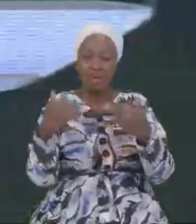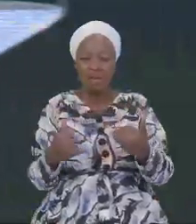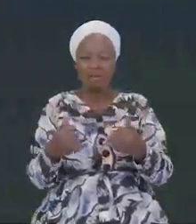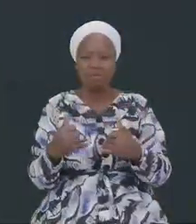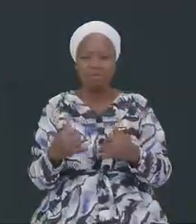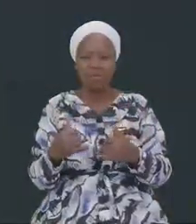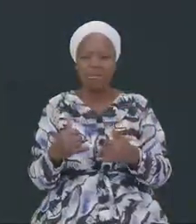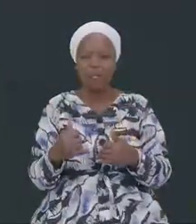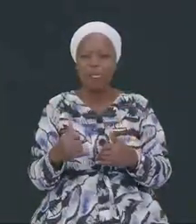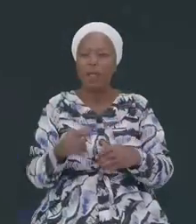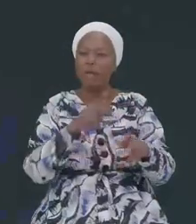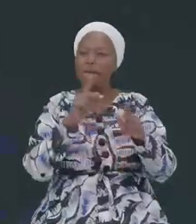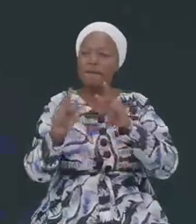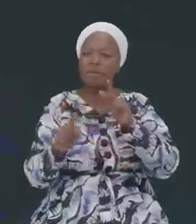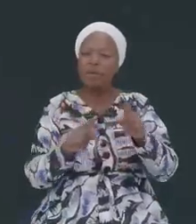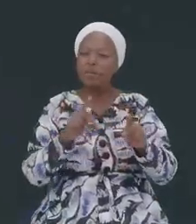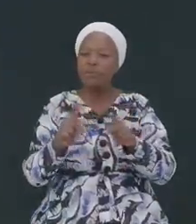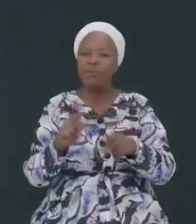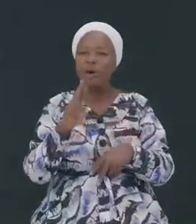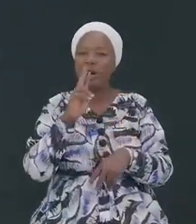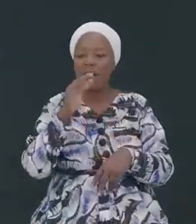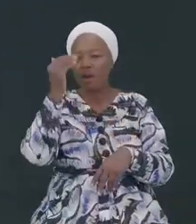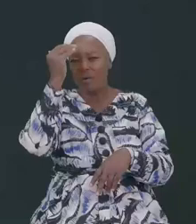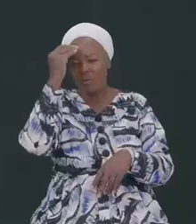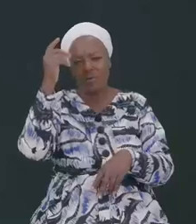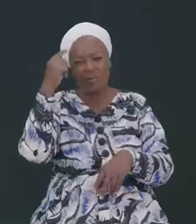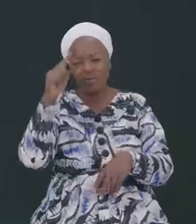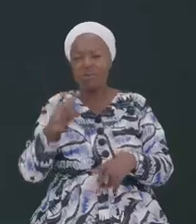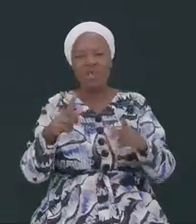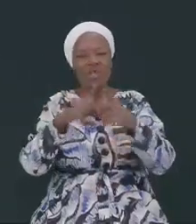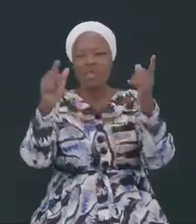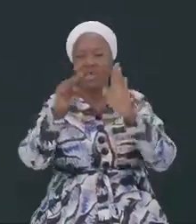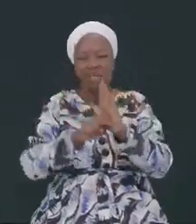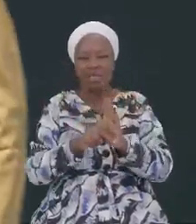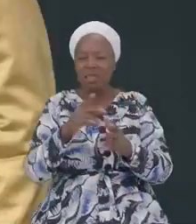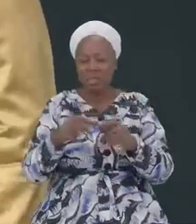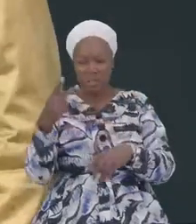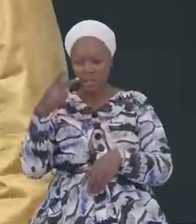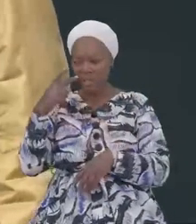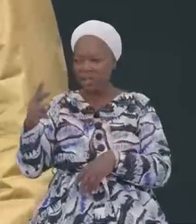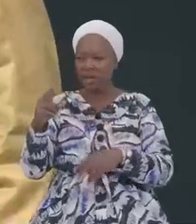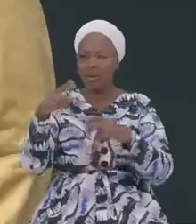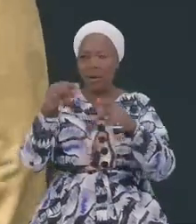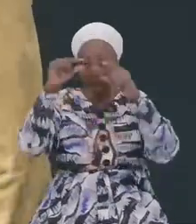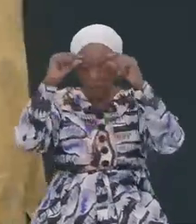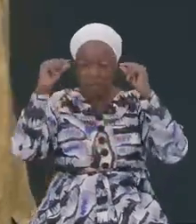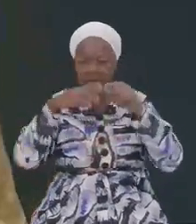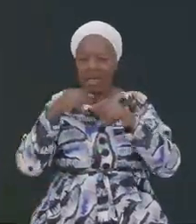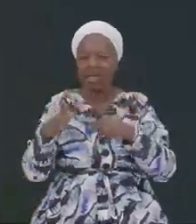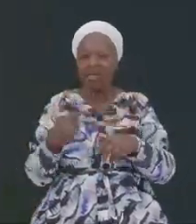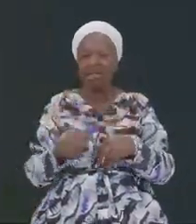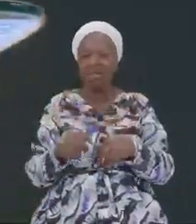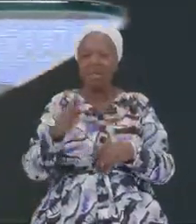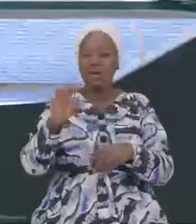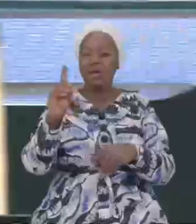onction. Ceux qui sont connus pour être distingué. Quand vous voyez Moïse, la feuille verte